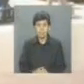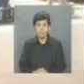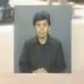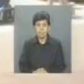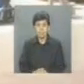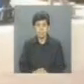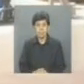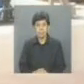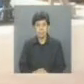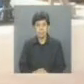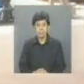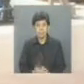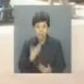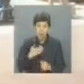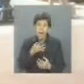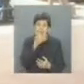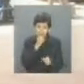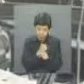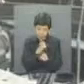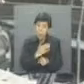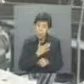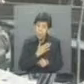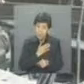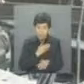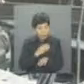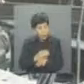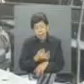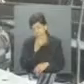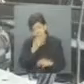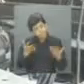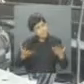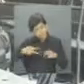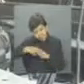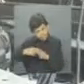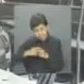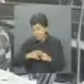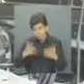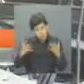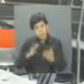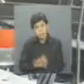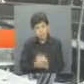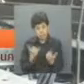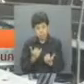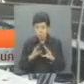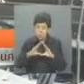านผมก็เลยถ้างานอาชีพอย่างผมก็อนาคตจะแย่แน่นอนอย่างเอ็มนี่